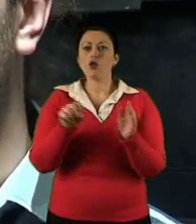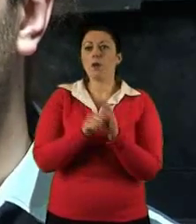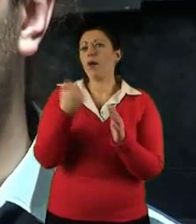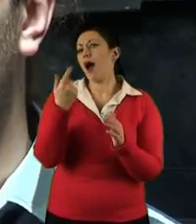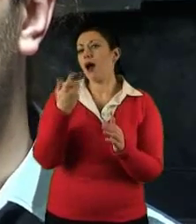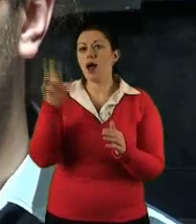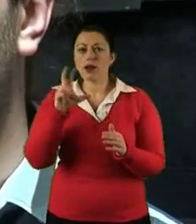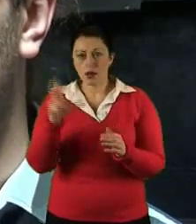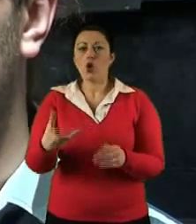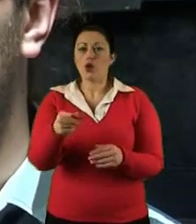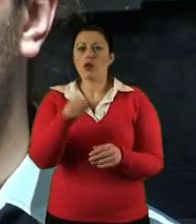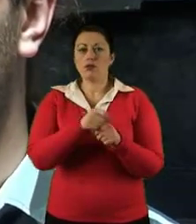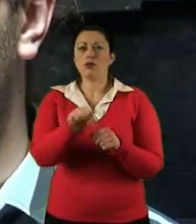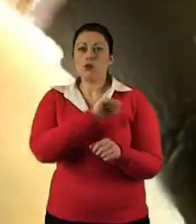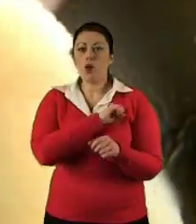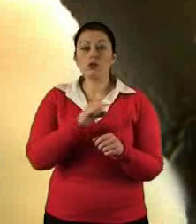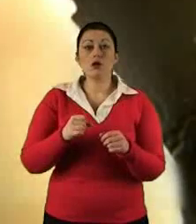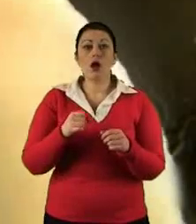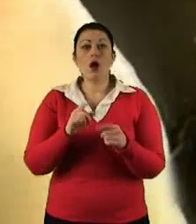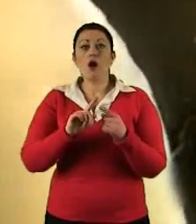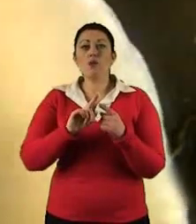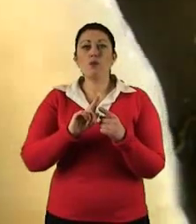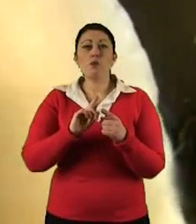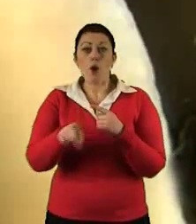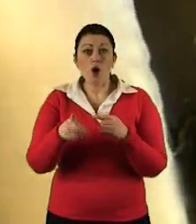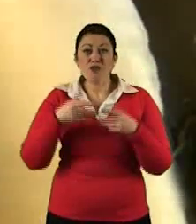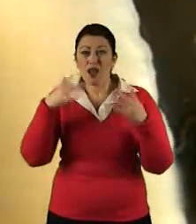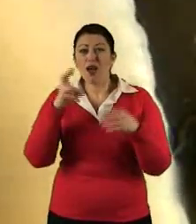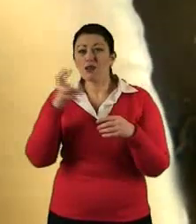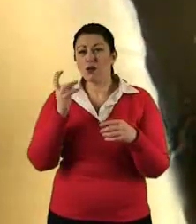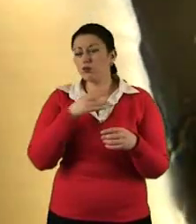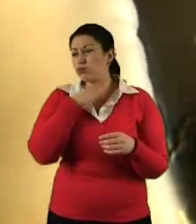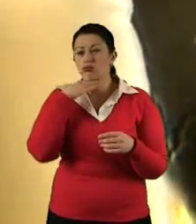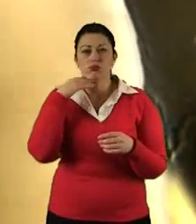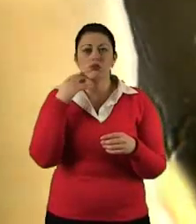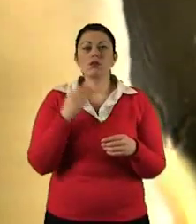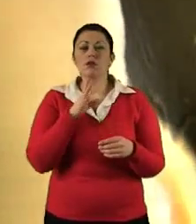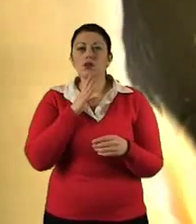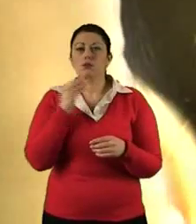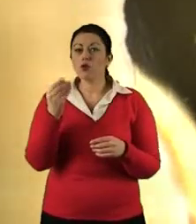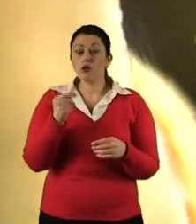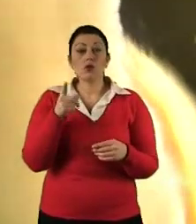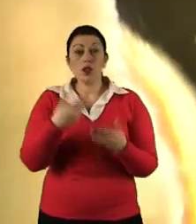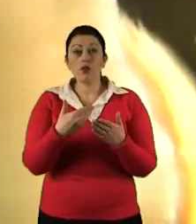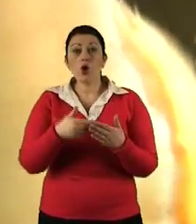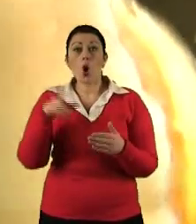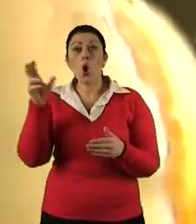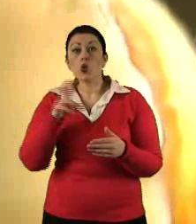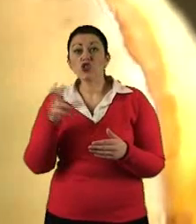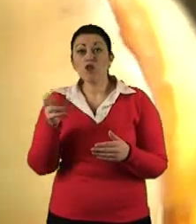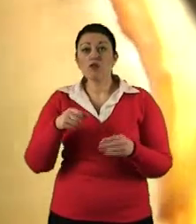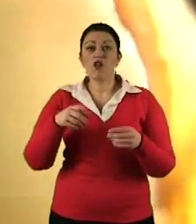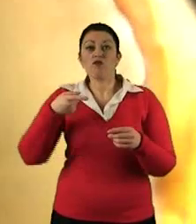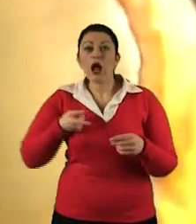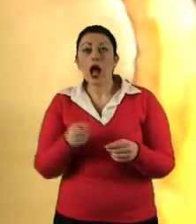Powyżej kilkunastu hektarów może być to nasze źródło dochodu główne. Hurtownicy z Francji i ze Stanów Zjednoczonych skupują każdą ilość